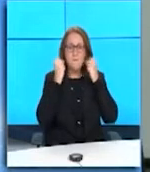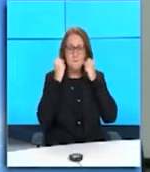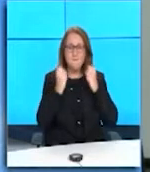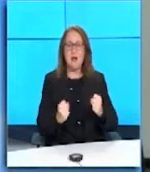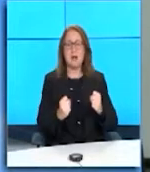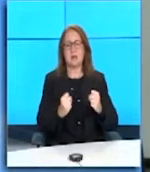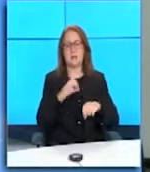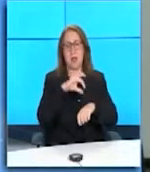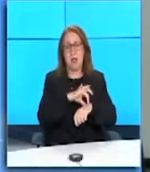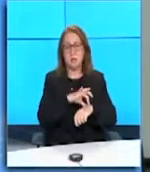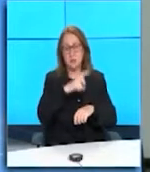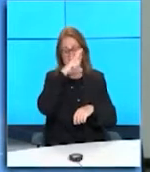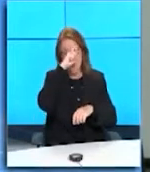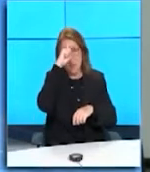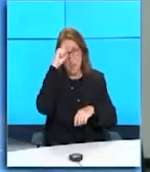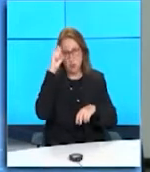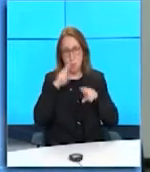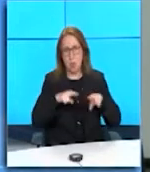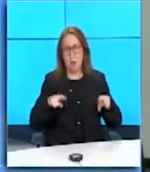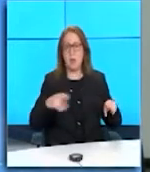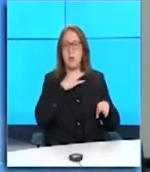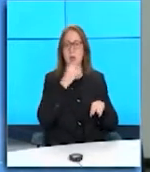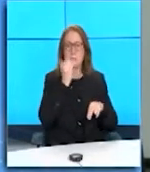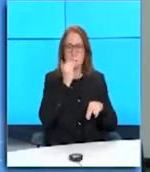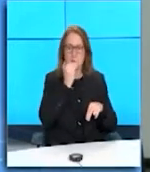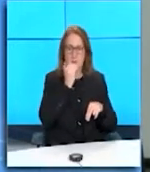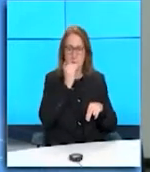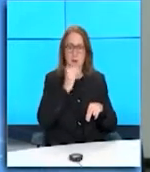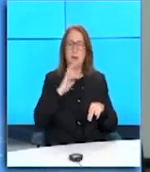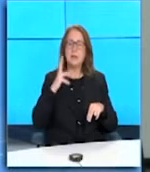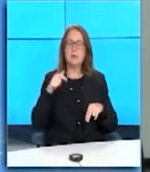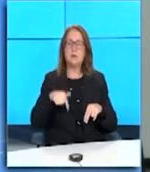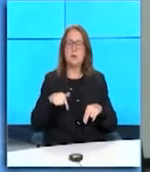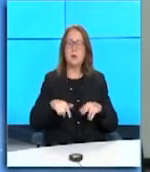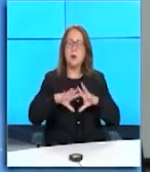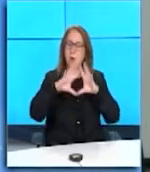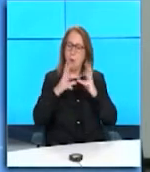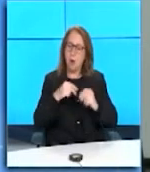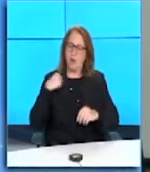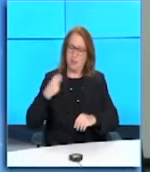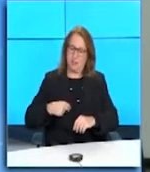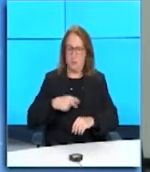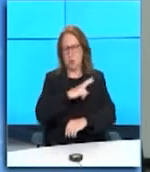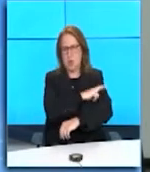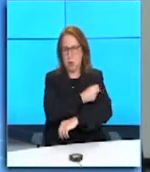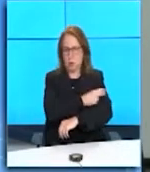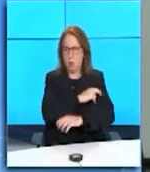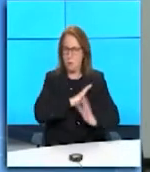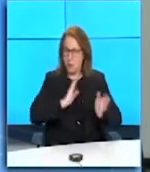νοσηλίες. Σε όλο αυτό το πλαίσιο αναφορικός με το Εθνικό Σύστημα Υγείας, επειδή έγιναν και κάποιες αναφορές,